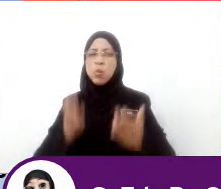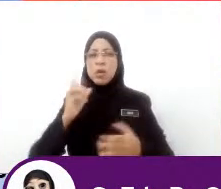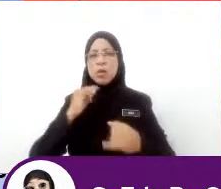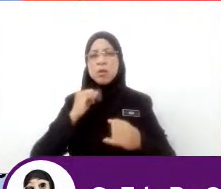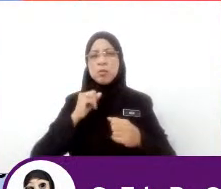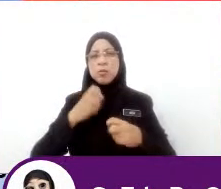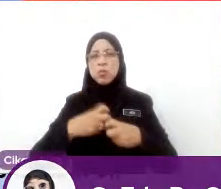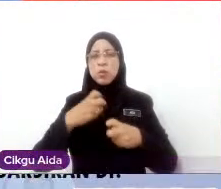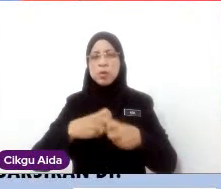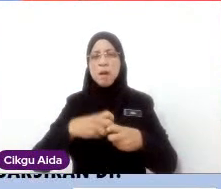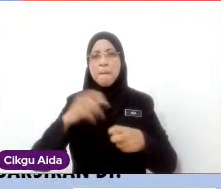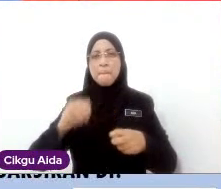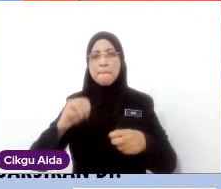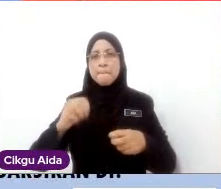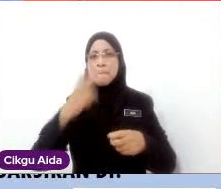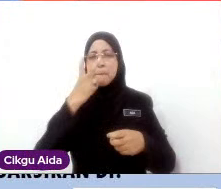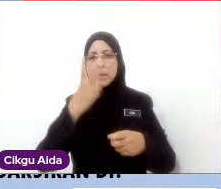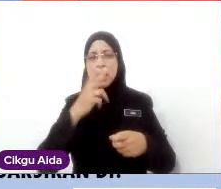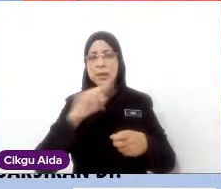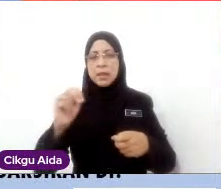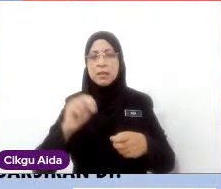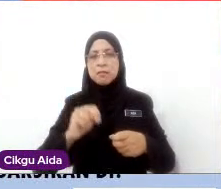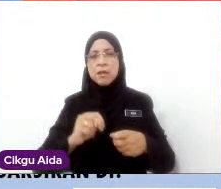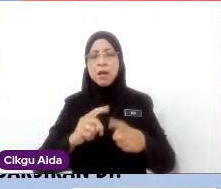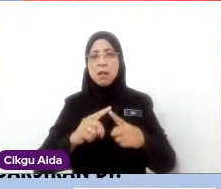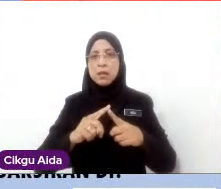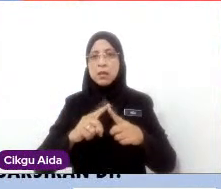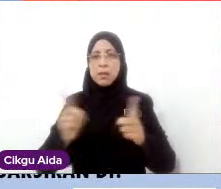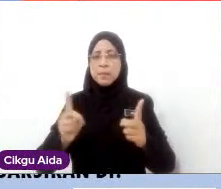OKU penglihatan kami. Sebab banyak sistem ERPH.